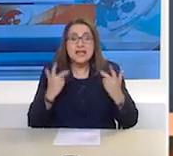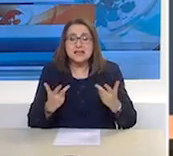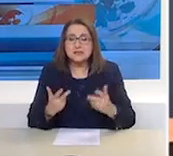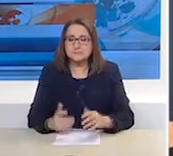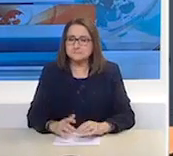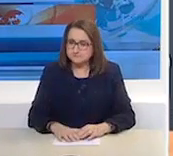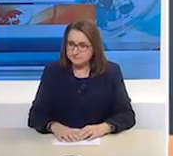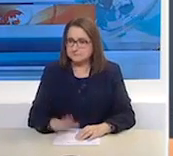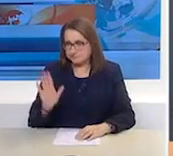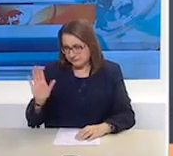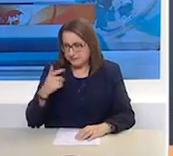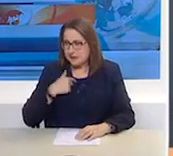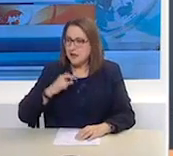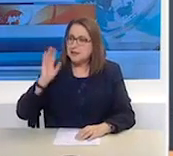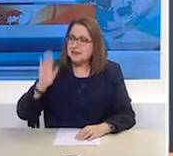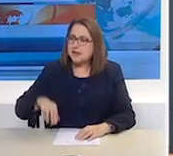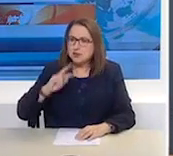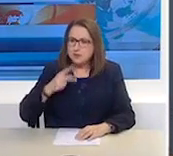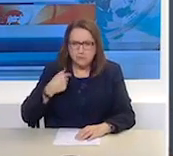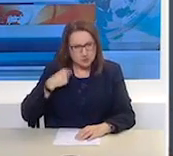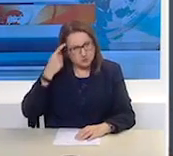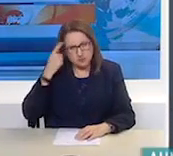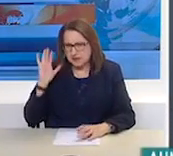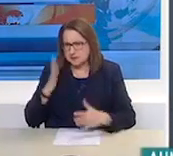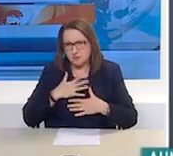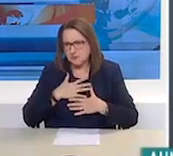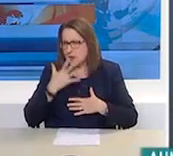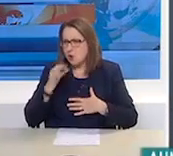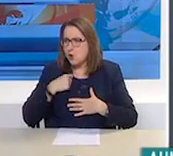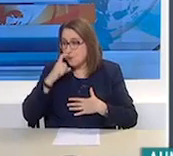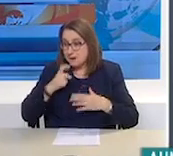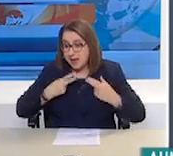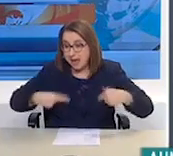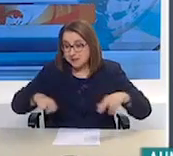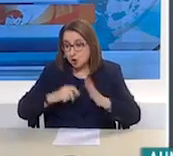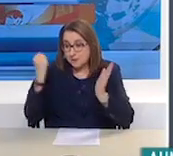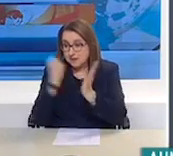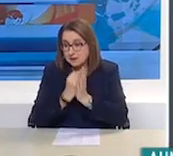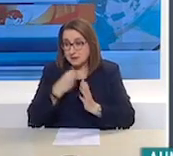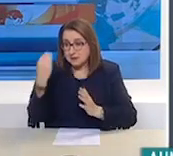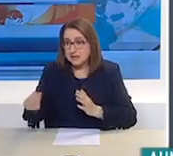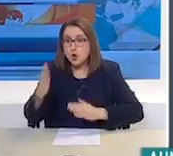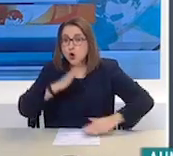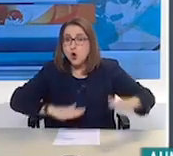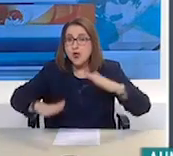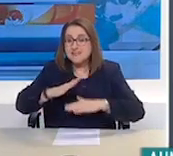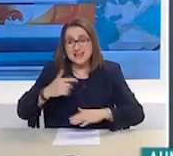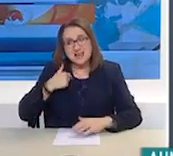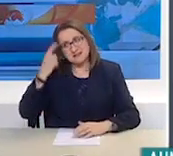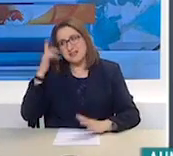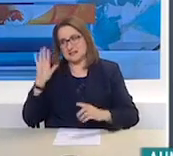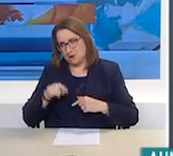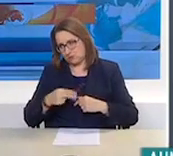Όσον αφορά το τελευταίο ερώτημα, δεν το γνωρίζω αυτό, δεν ξέρω για ποιο λόγο. Η Επιτροπή μας το συζήτησε το θέμα